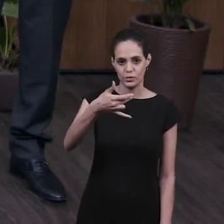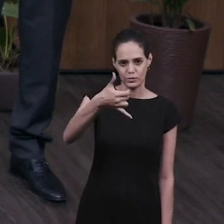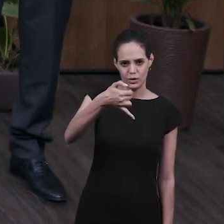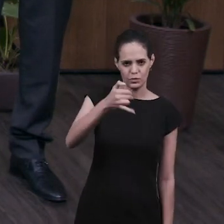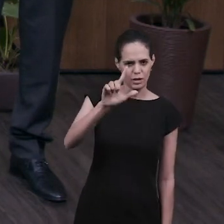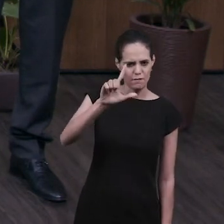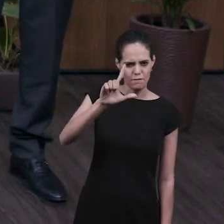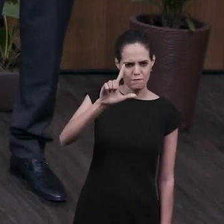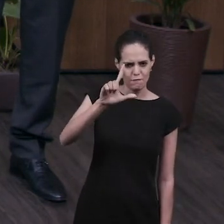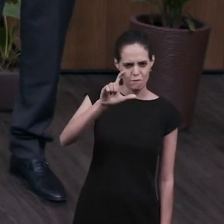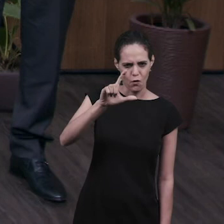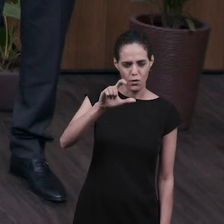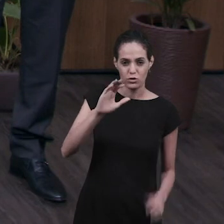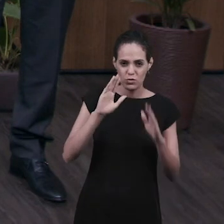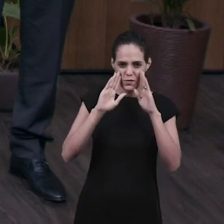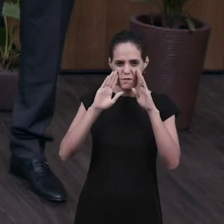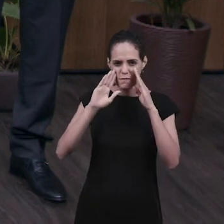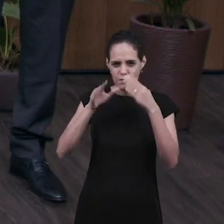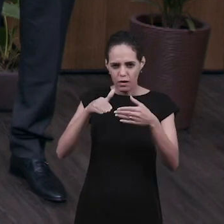code